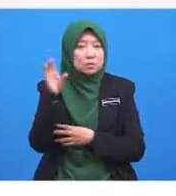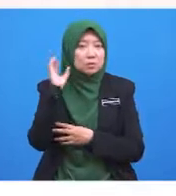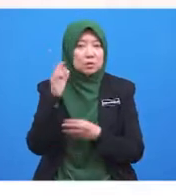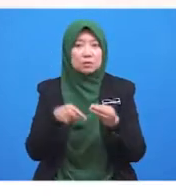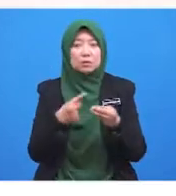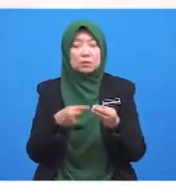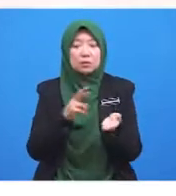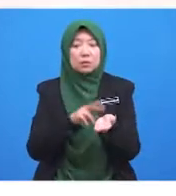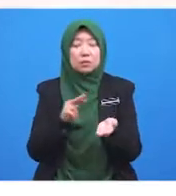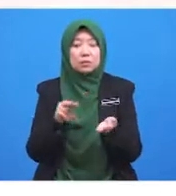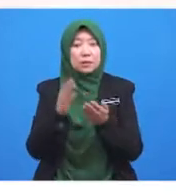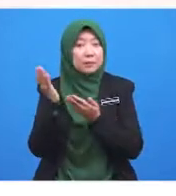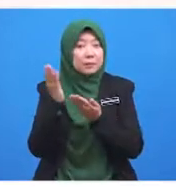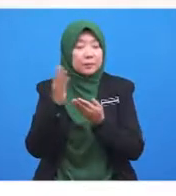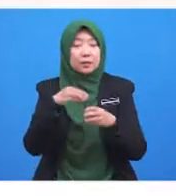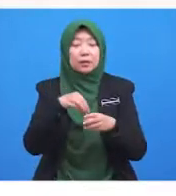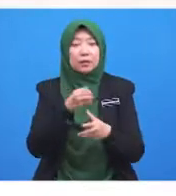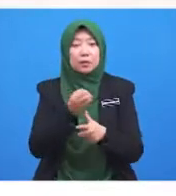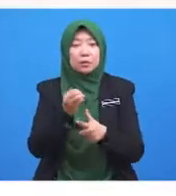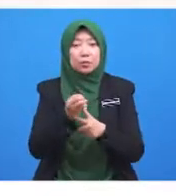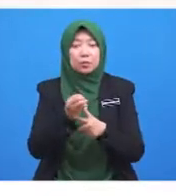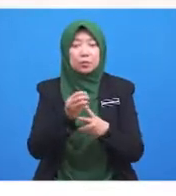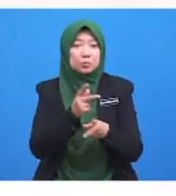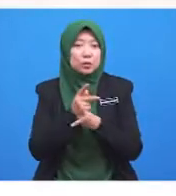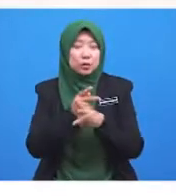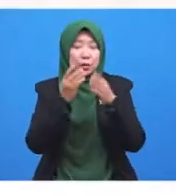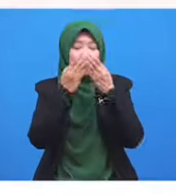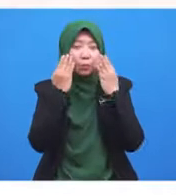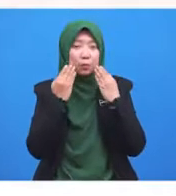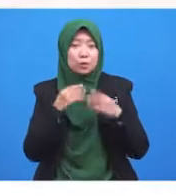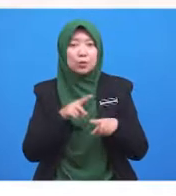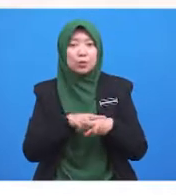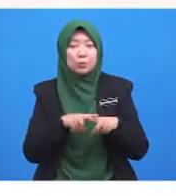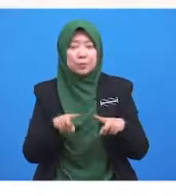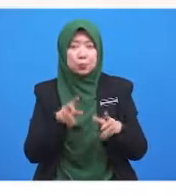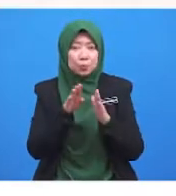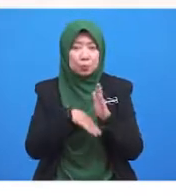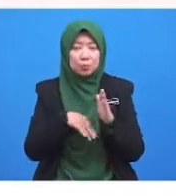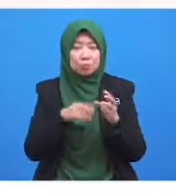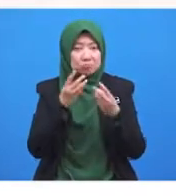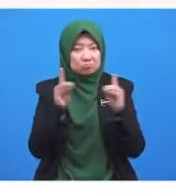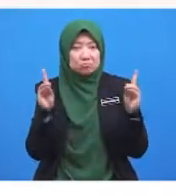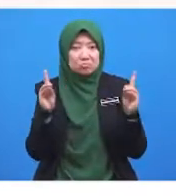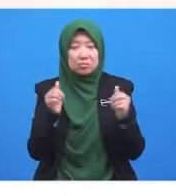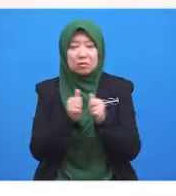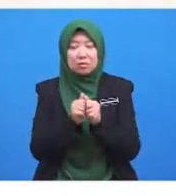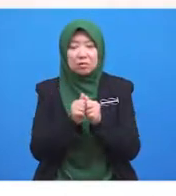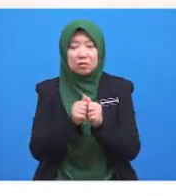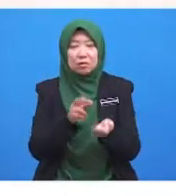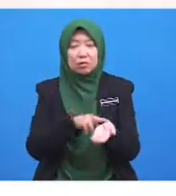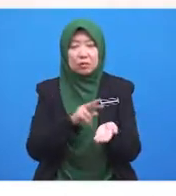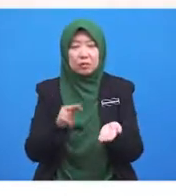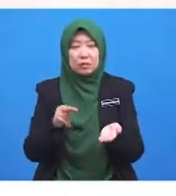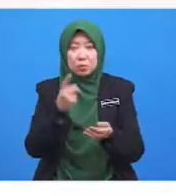tentang rawatan perkhidmatan atau penjagaan muka. Tetapi kurang pendedahan mengenai rawatan dan perkhidmatan